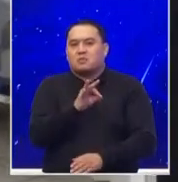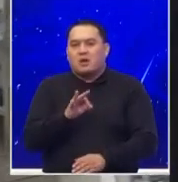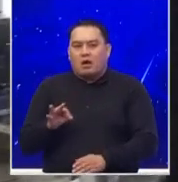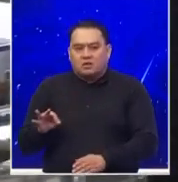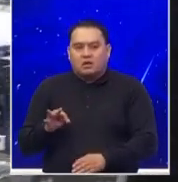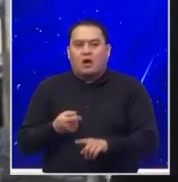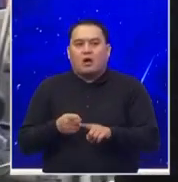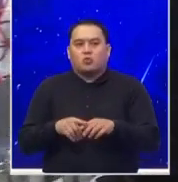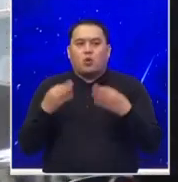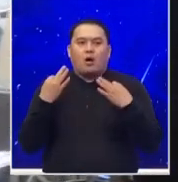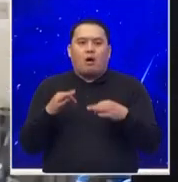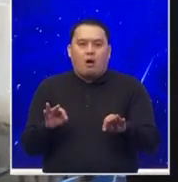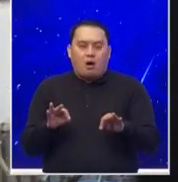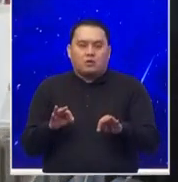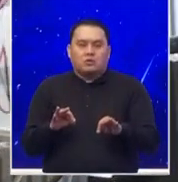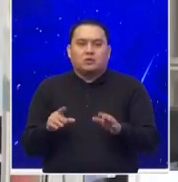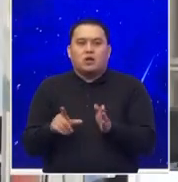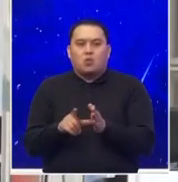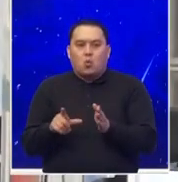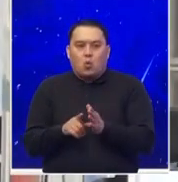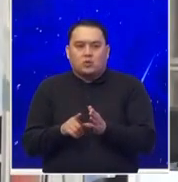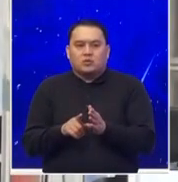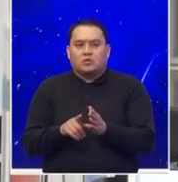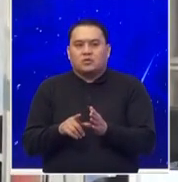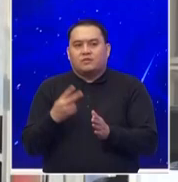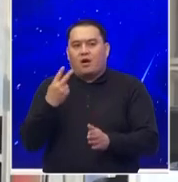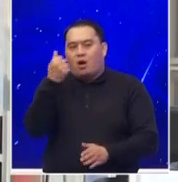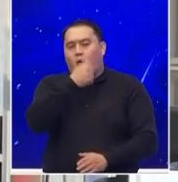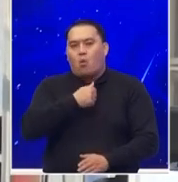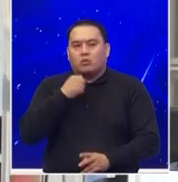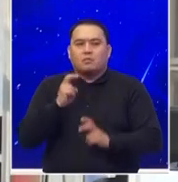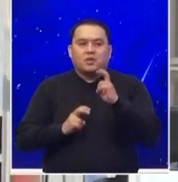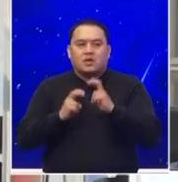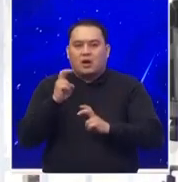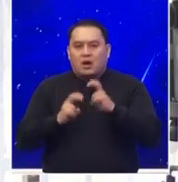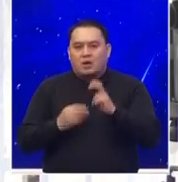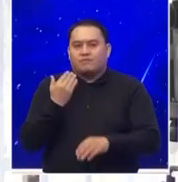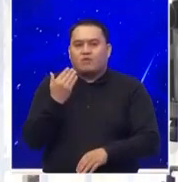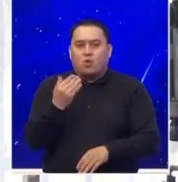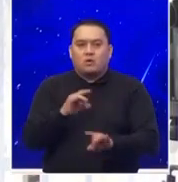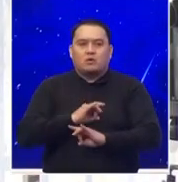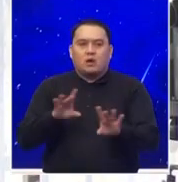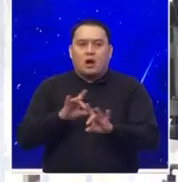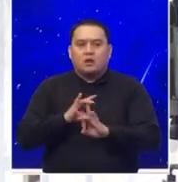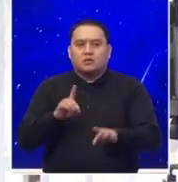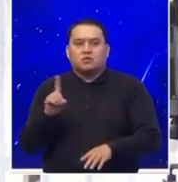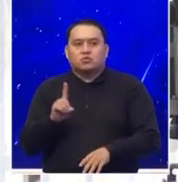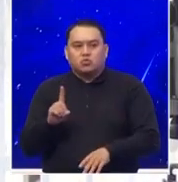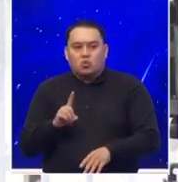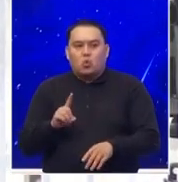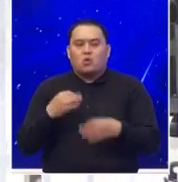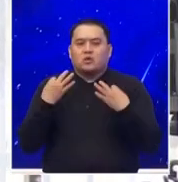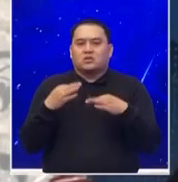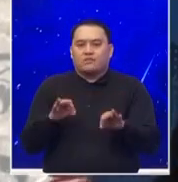из которых освобождены от уплаты подоходного налога на ближайшие 2 года. Предприниматель Бахтияр Расулов рассказывает, что данное